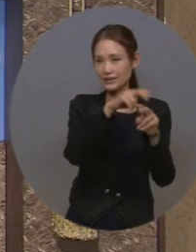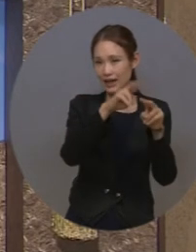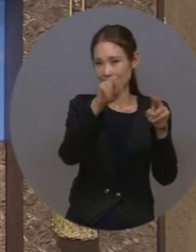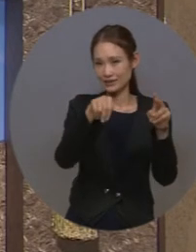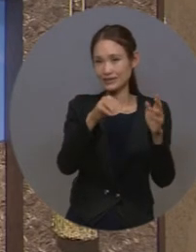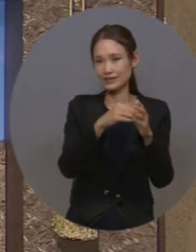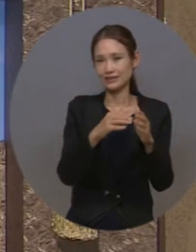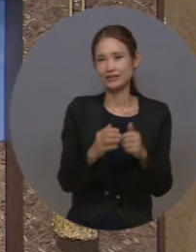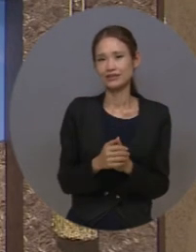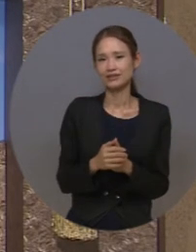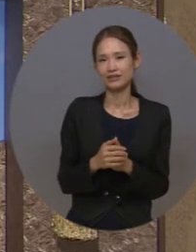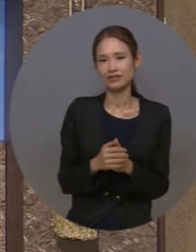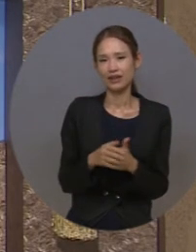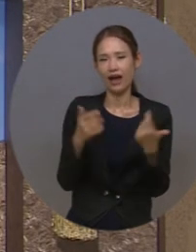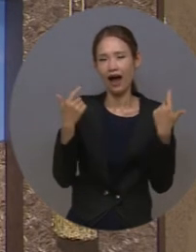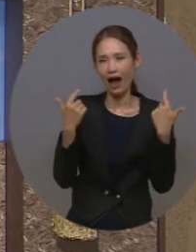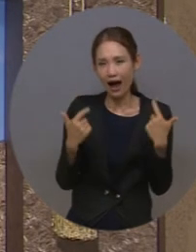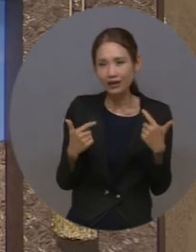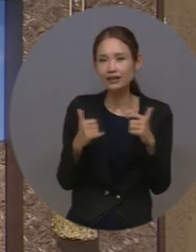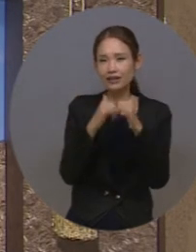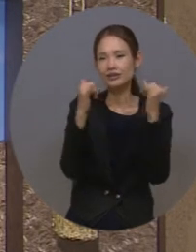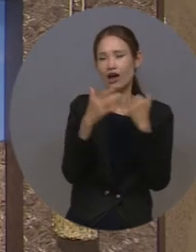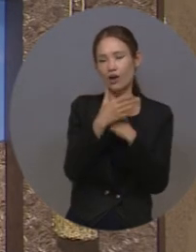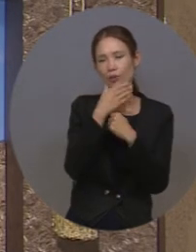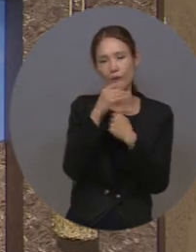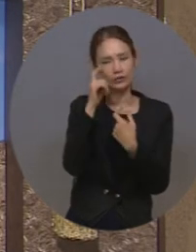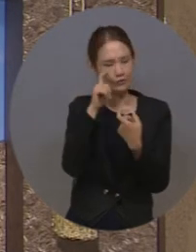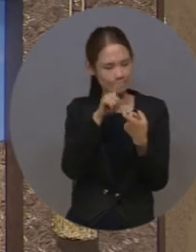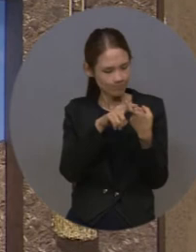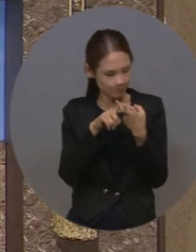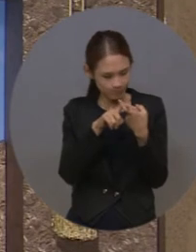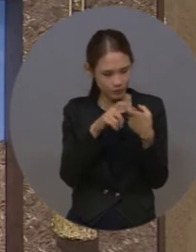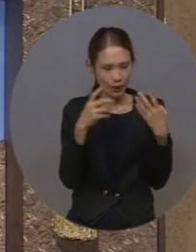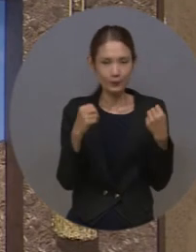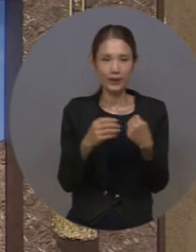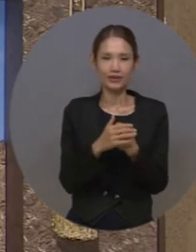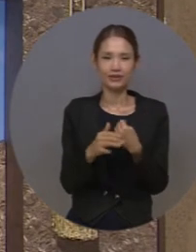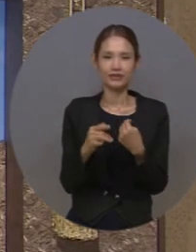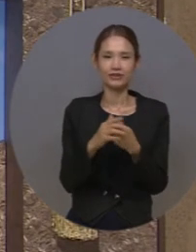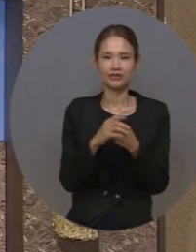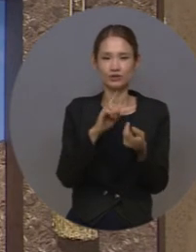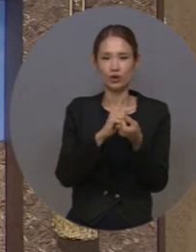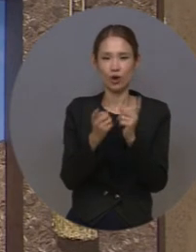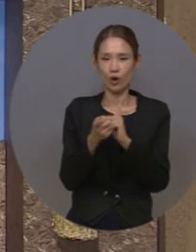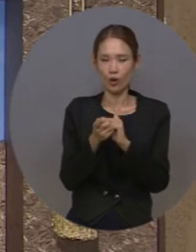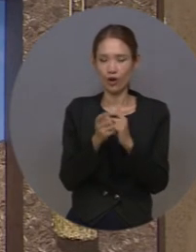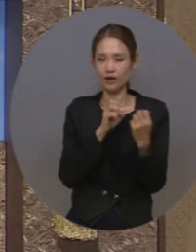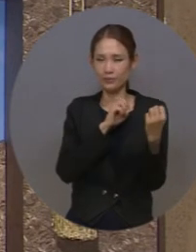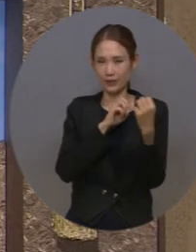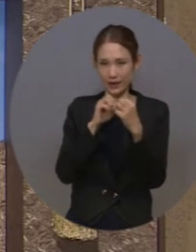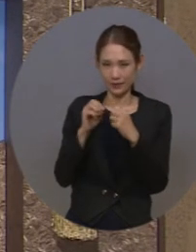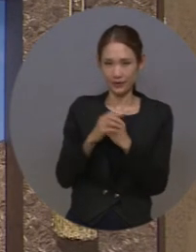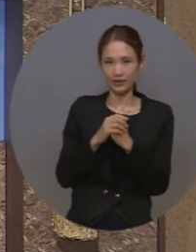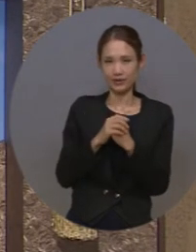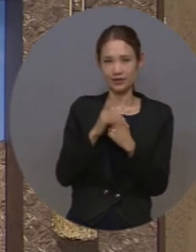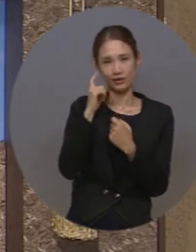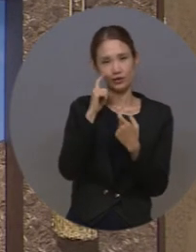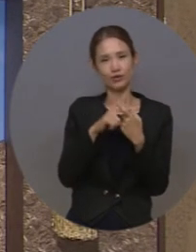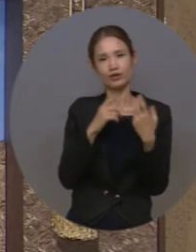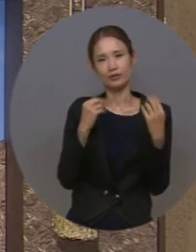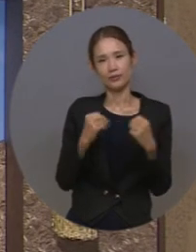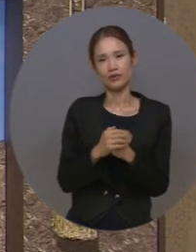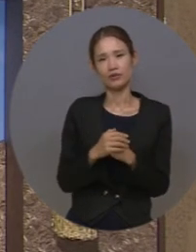그래서 항상 사회복지에 대한 관심이 이제 같은 공직을 했으니까 네. 서로 주고받으면서 많은 관심이